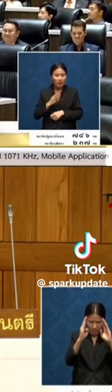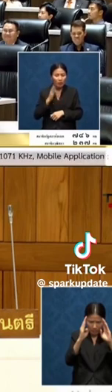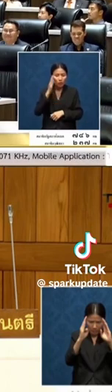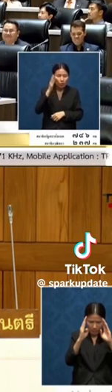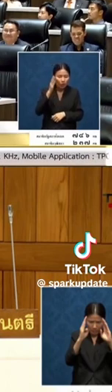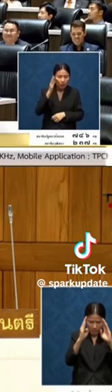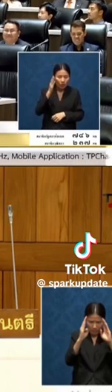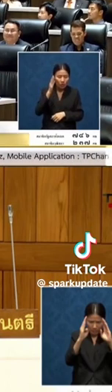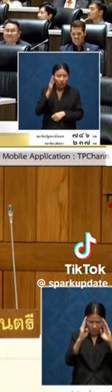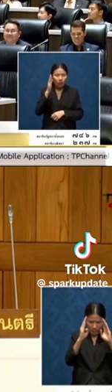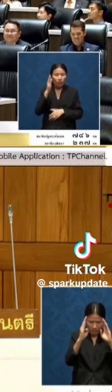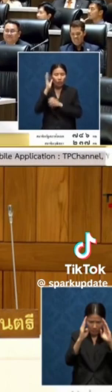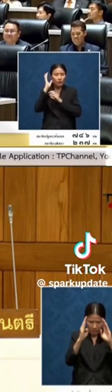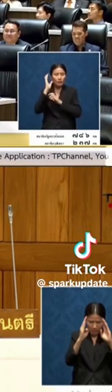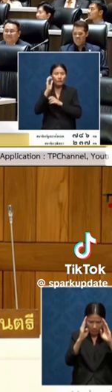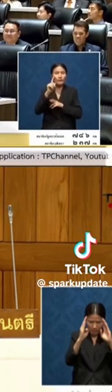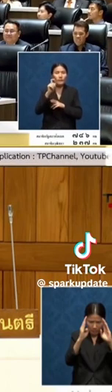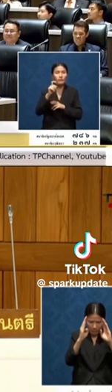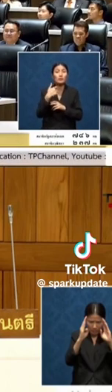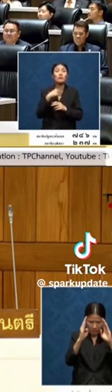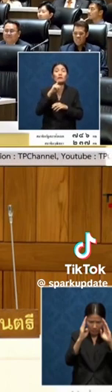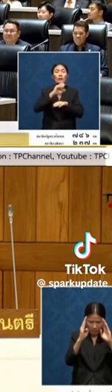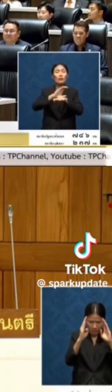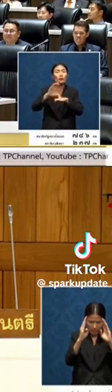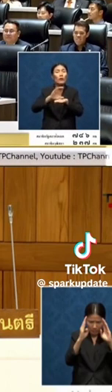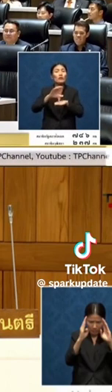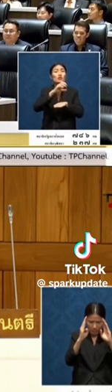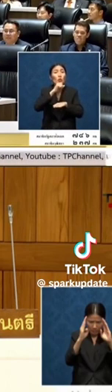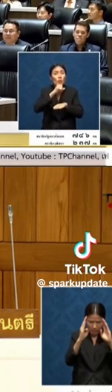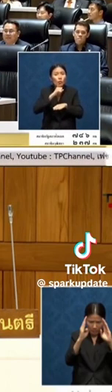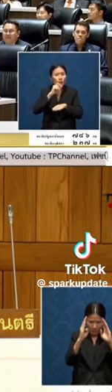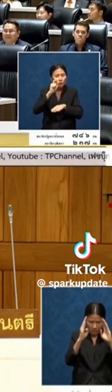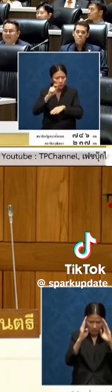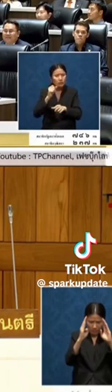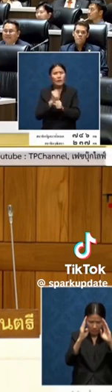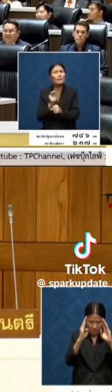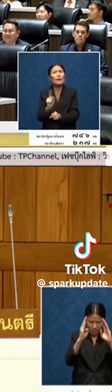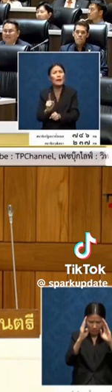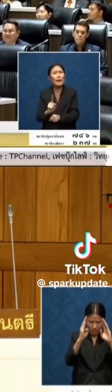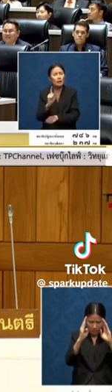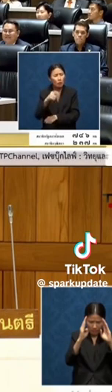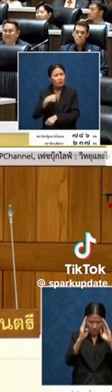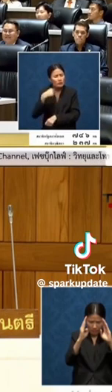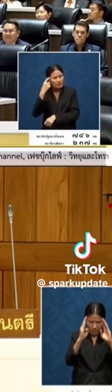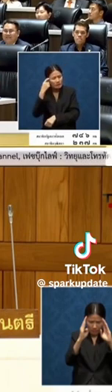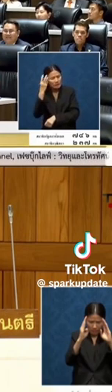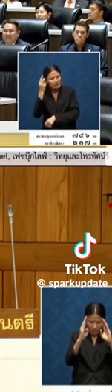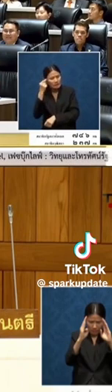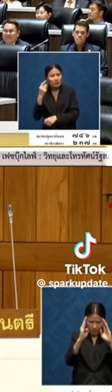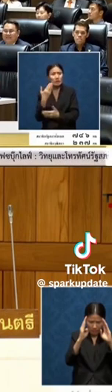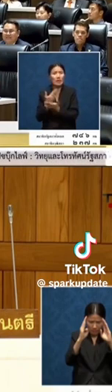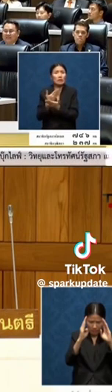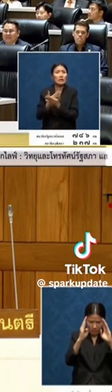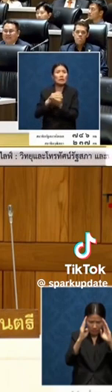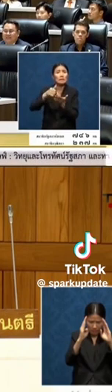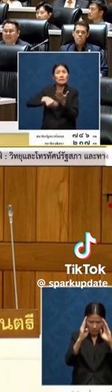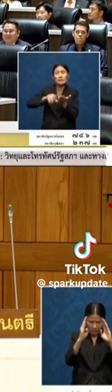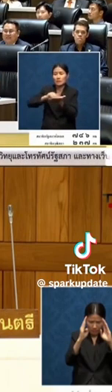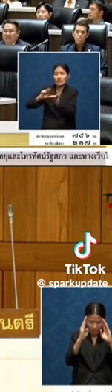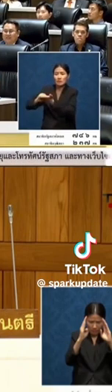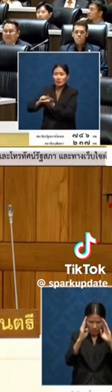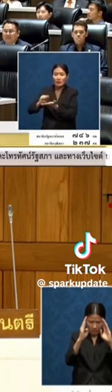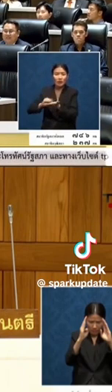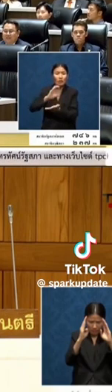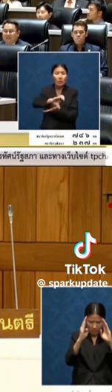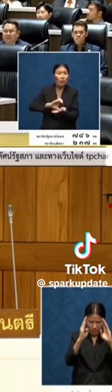เอายังไงกับสายสีส้มคิดให้ดีนะครับอย่าคิดแต่จะเอาเงินของทั้งคนทั้งประเทศเนี่ยไปโปะให้มันเป็น20บาทแล้วก็อย่า